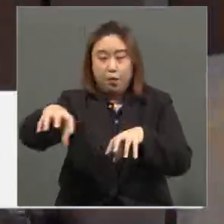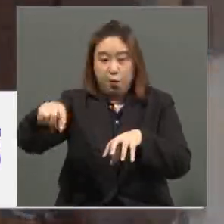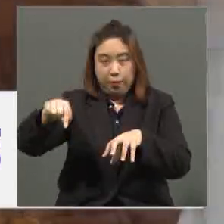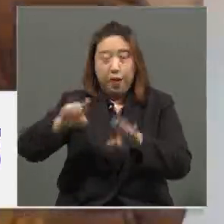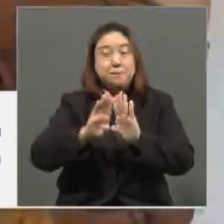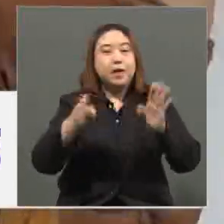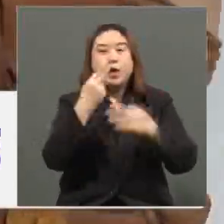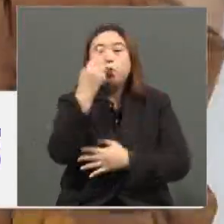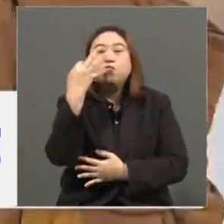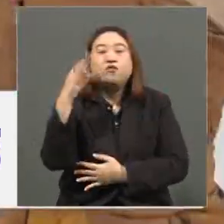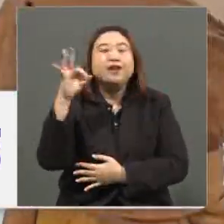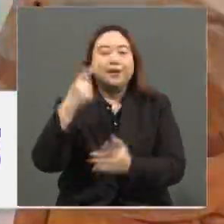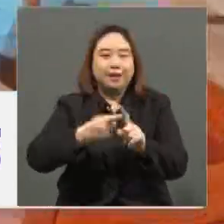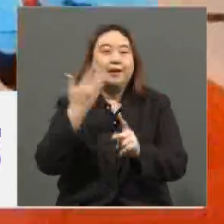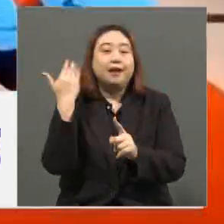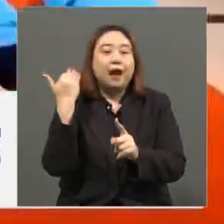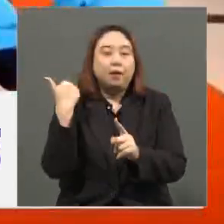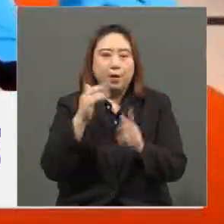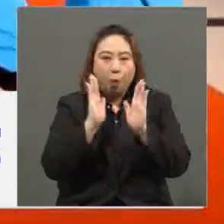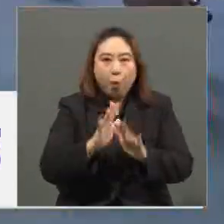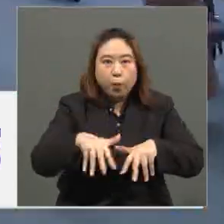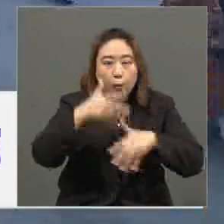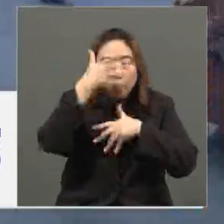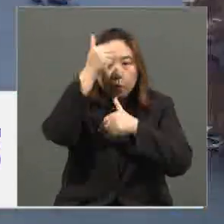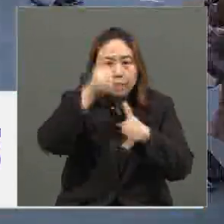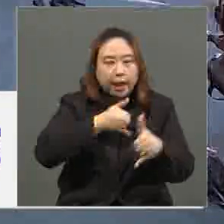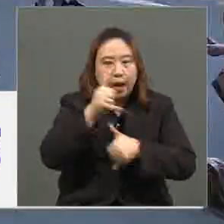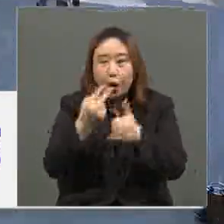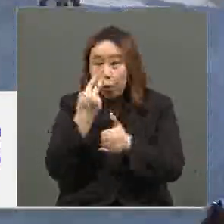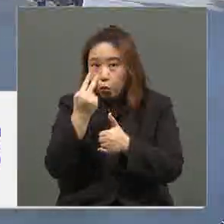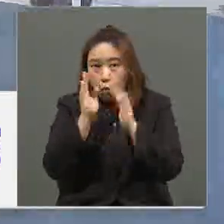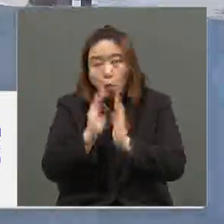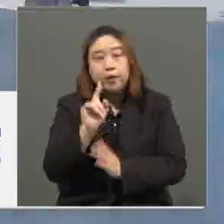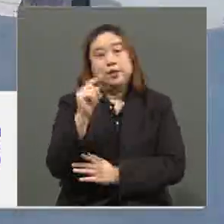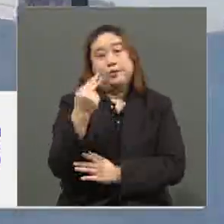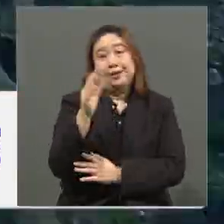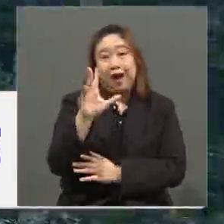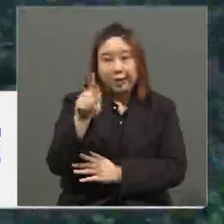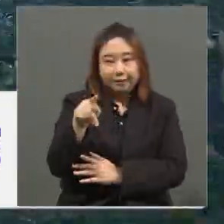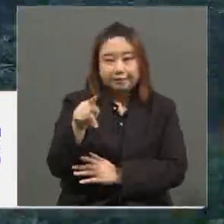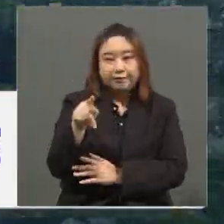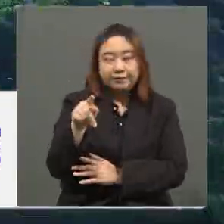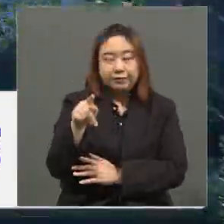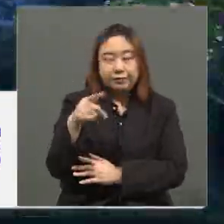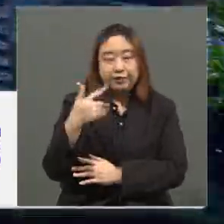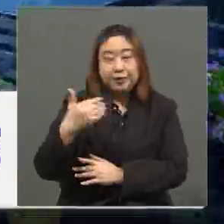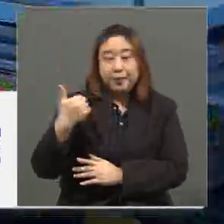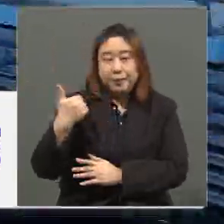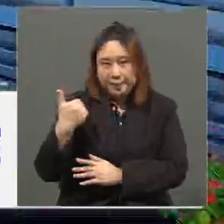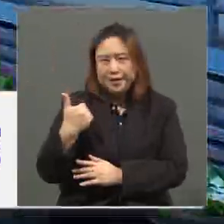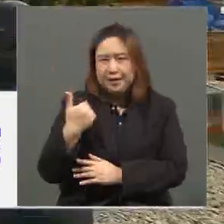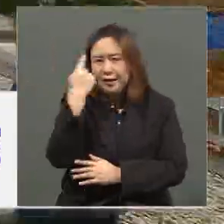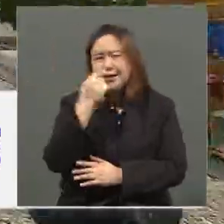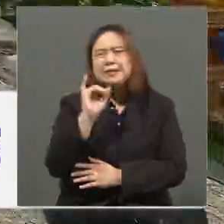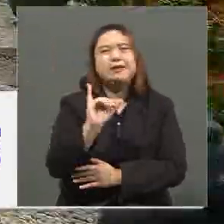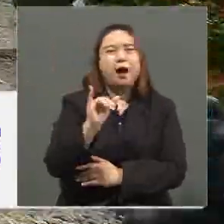เดือนที่ผ่านมาแล้วแล้วก็มีผู้คนสนใจเข้าไปรับชมกว่า 15,000คนทีเดียวและยังมีอีกหลายคนที่